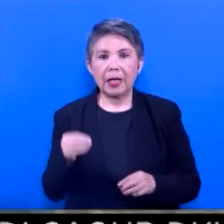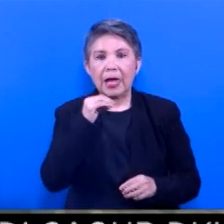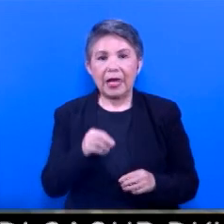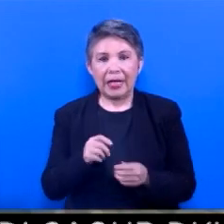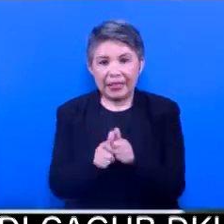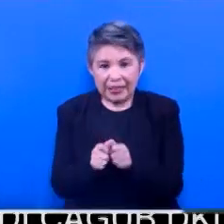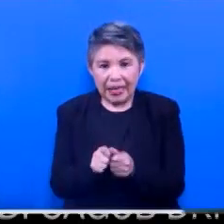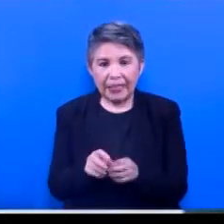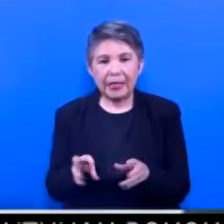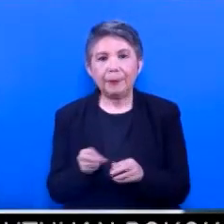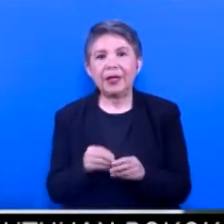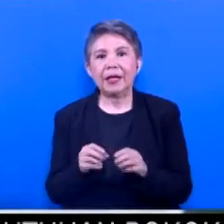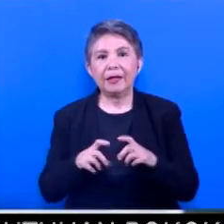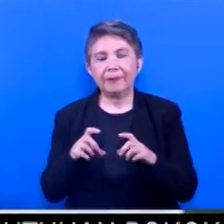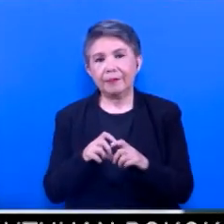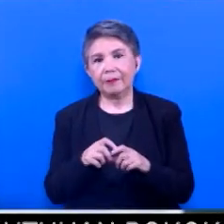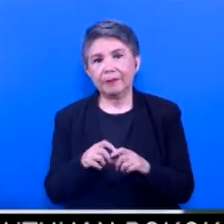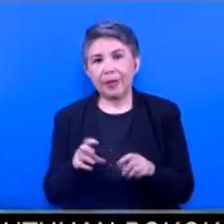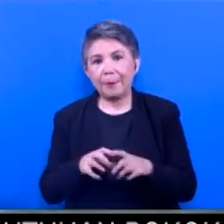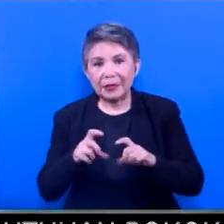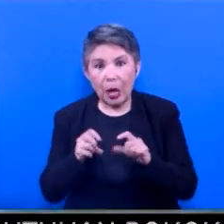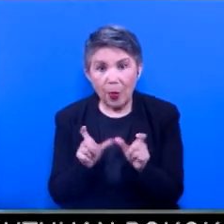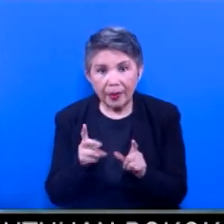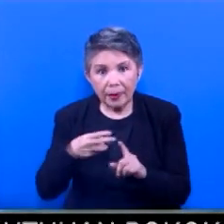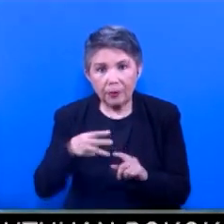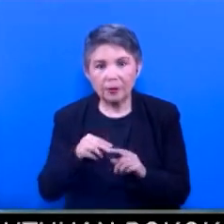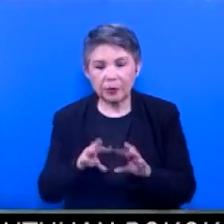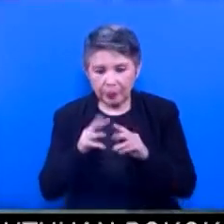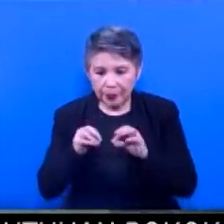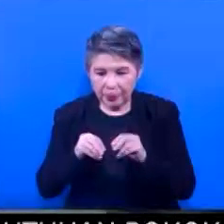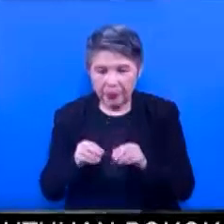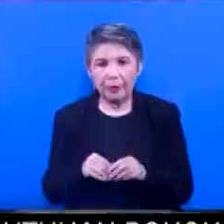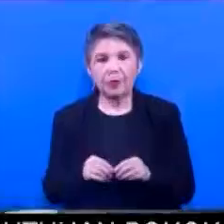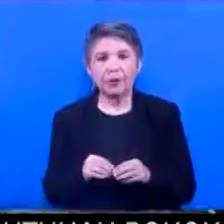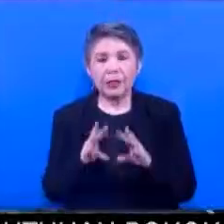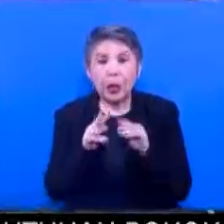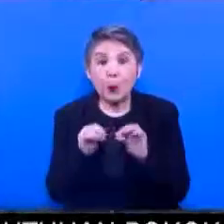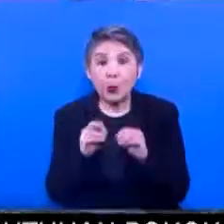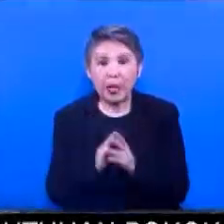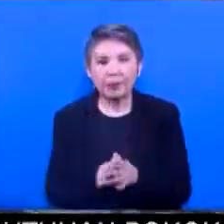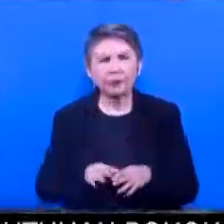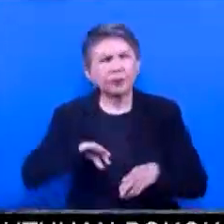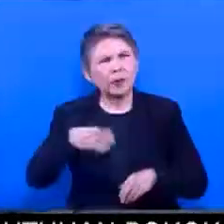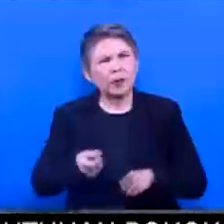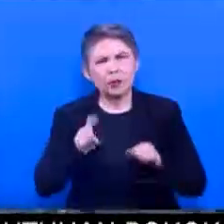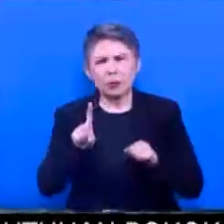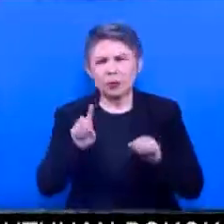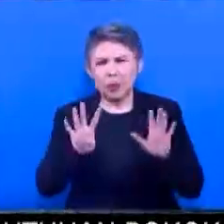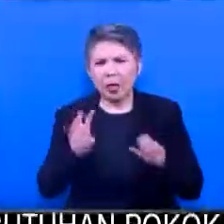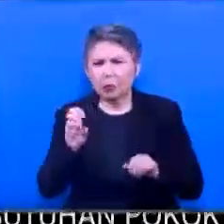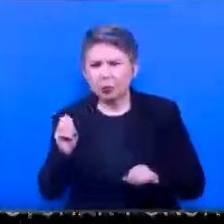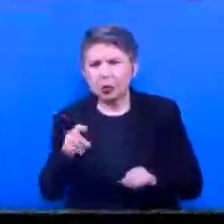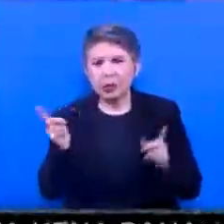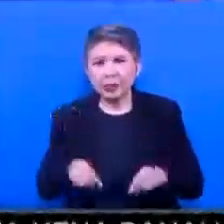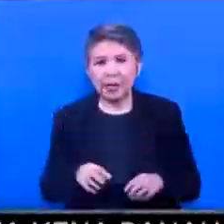yang difermentasi, warnanya pun identik putih dengan tekstur lembut. Menurutnya, pada sekitar tahun 1900